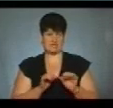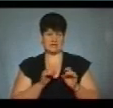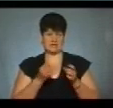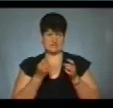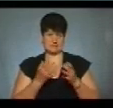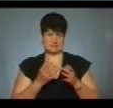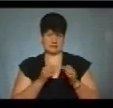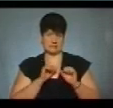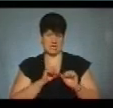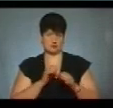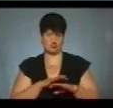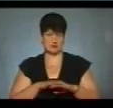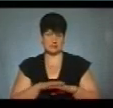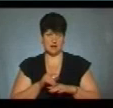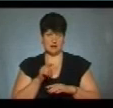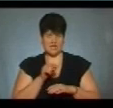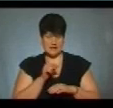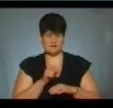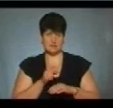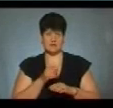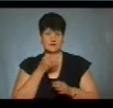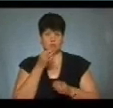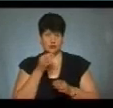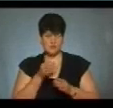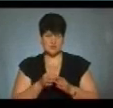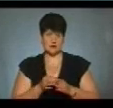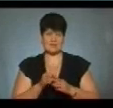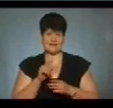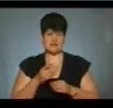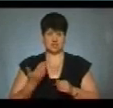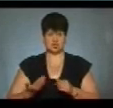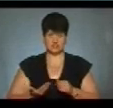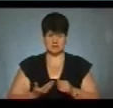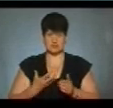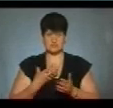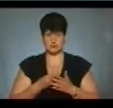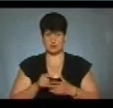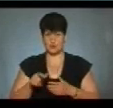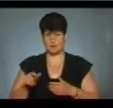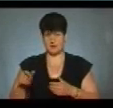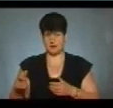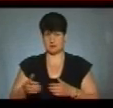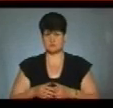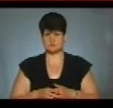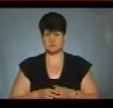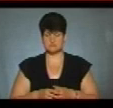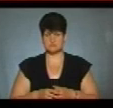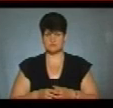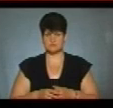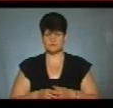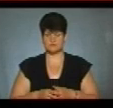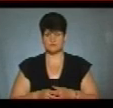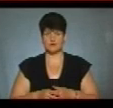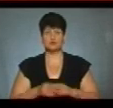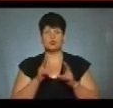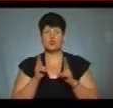захисту населення. І він несе безпосередню відповідальність за життя, безпеку своїх громадян. Якщо ж, до